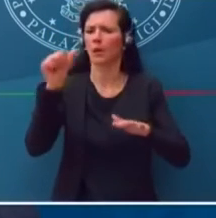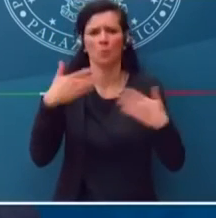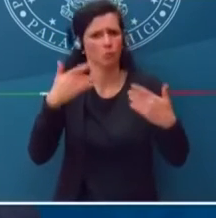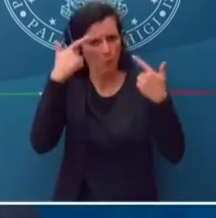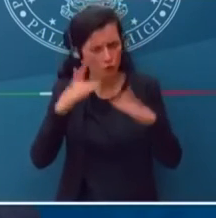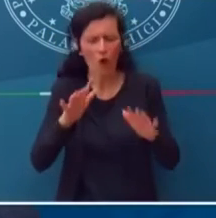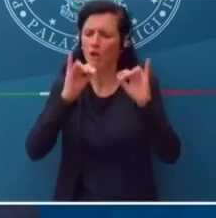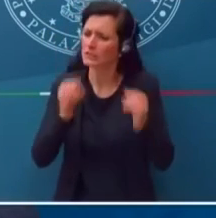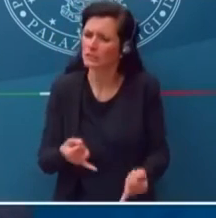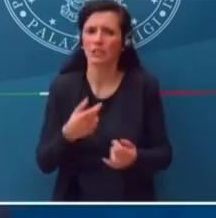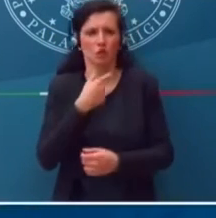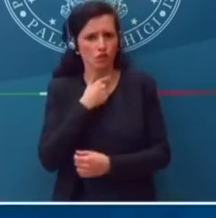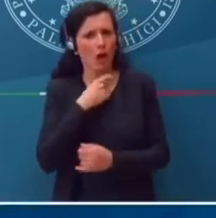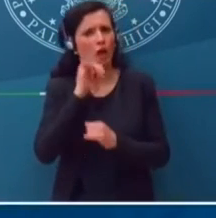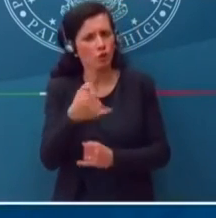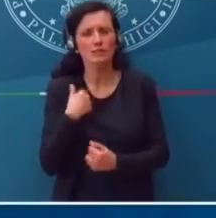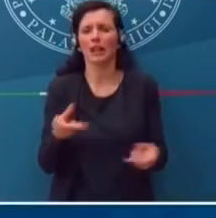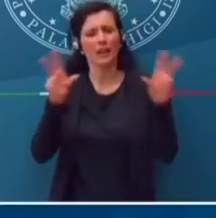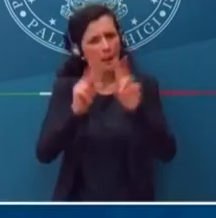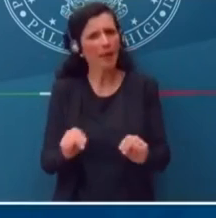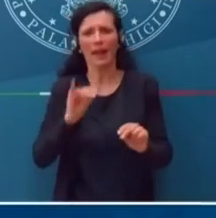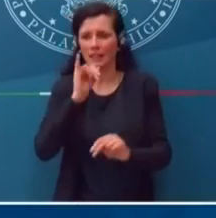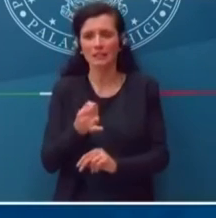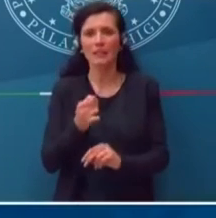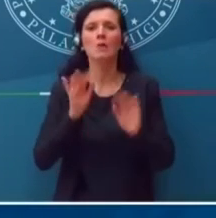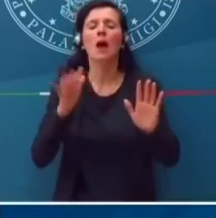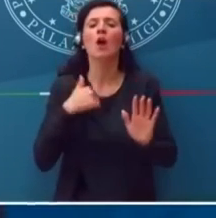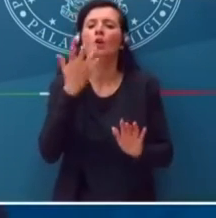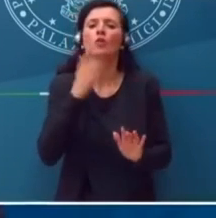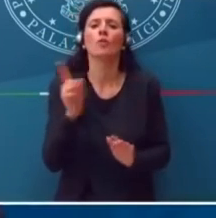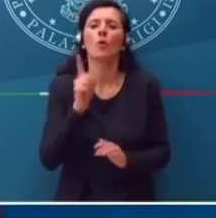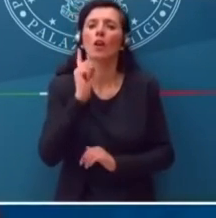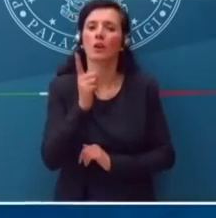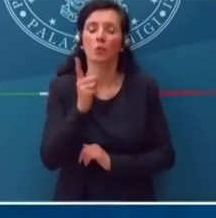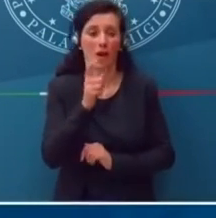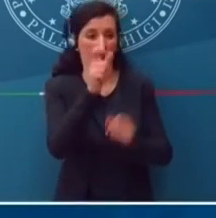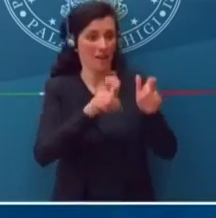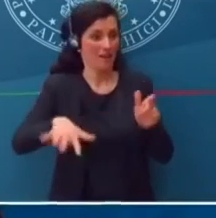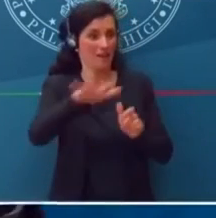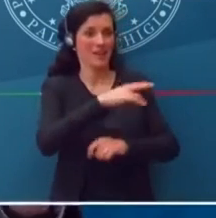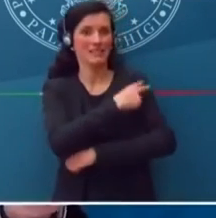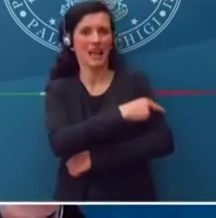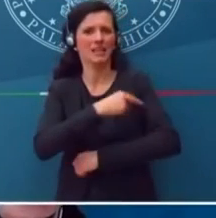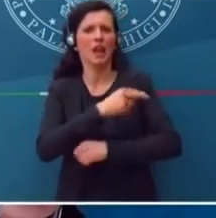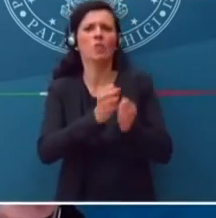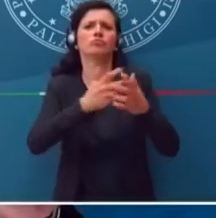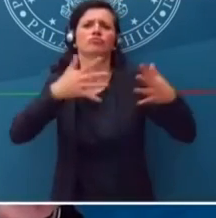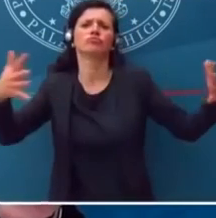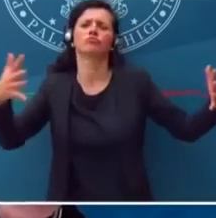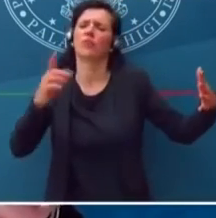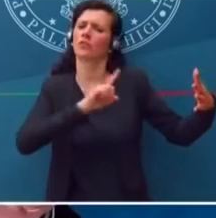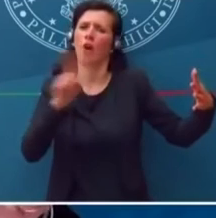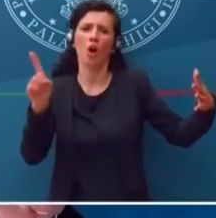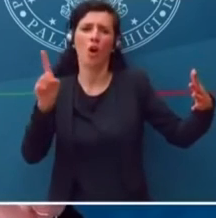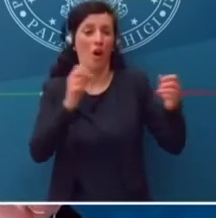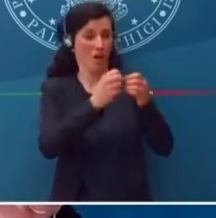detto, lo ripetiamo. Quello che non vogliamo è che queste platee di personale sanitario si allargano improvvisamente,